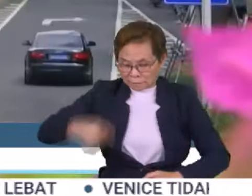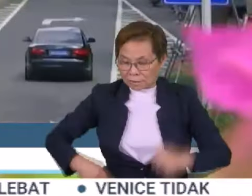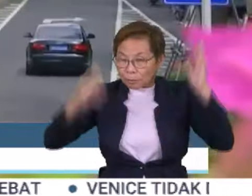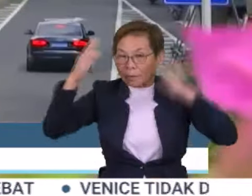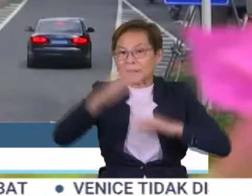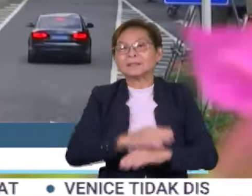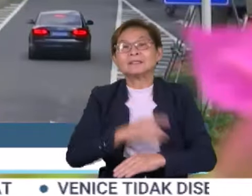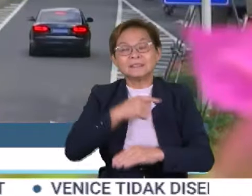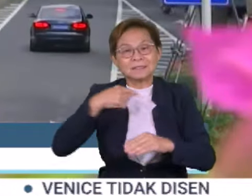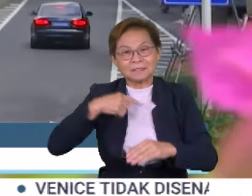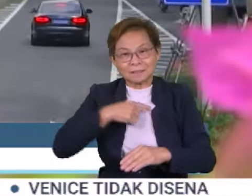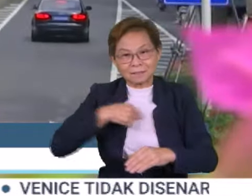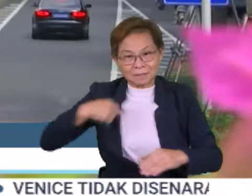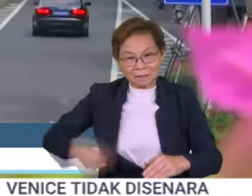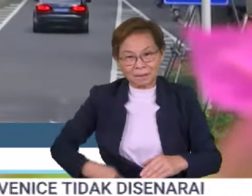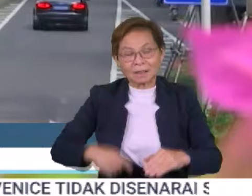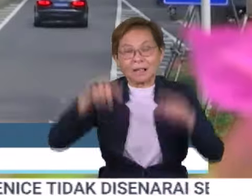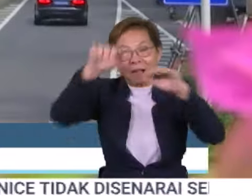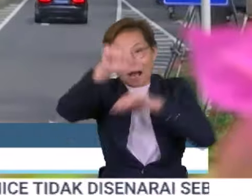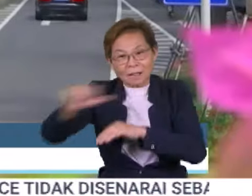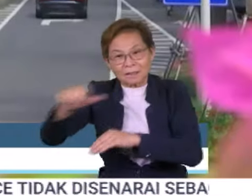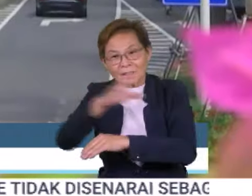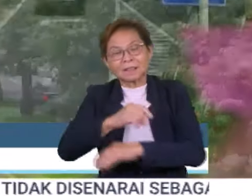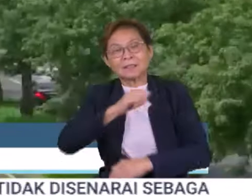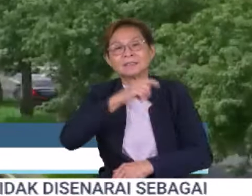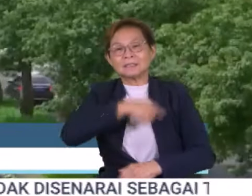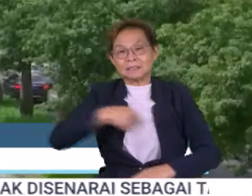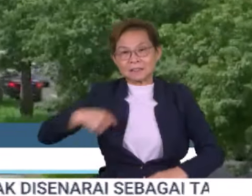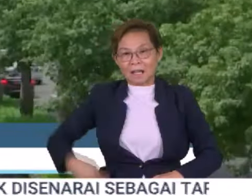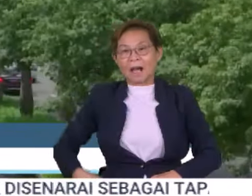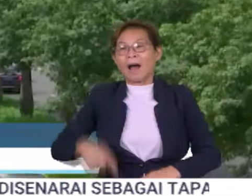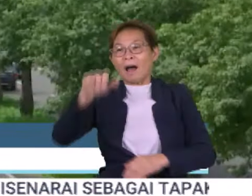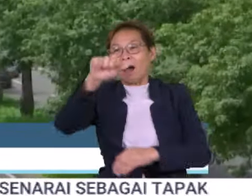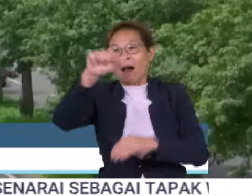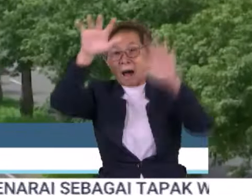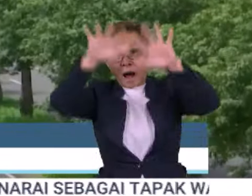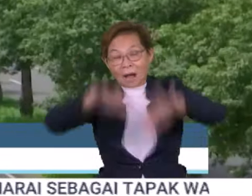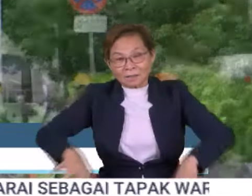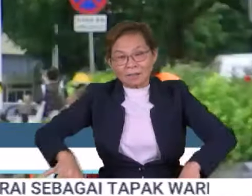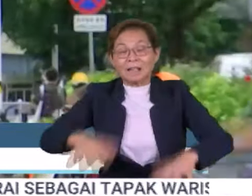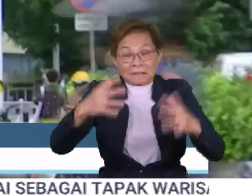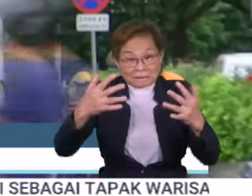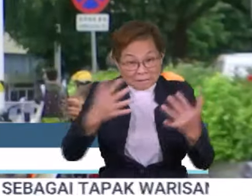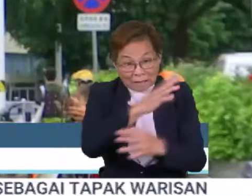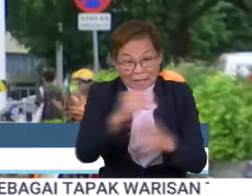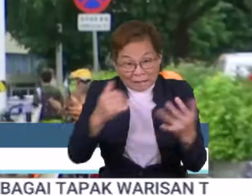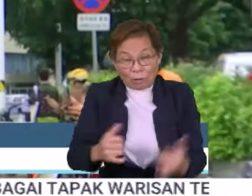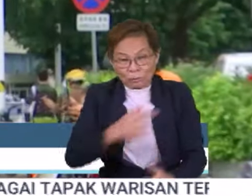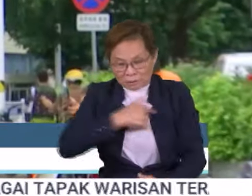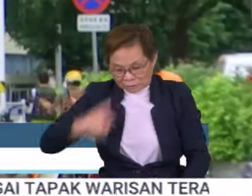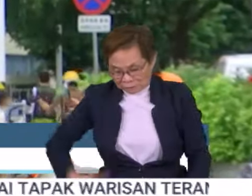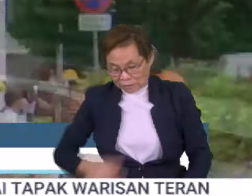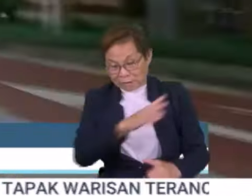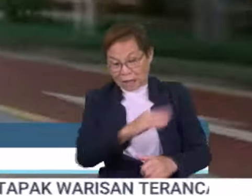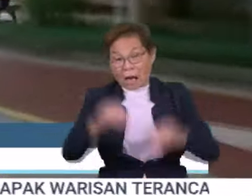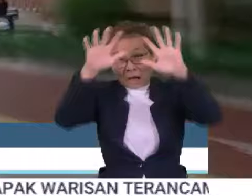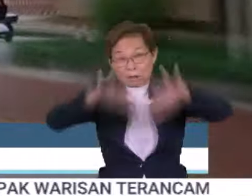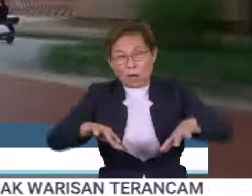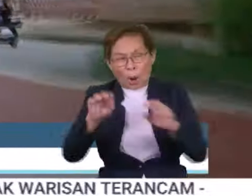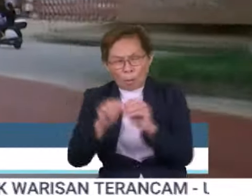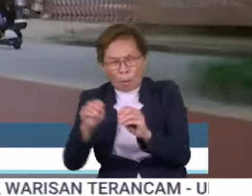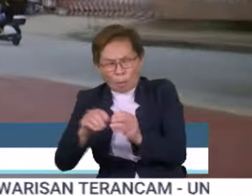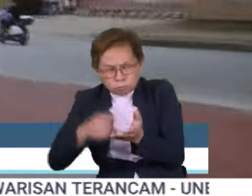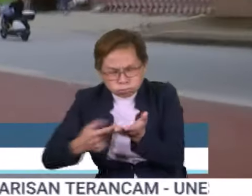China-ASEAN dan Perikatan Pengangkutan Multimod China-ASEAN KAMTA. Malah, kini, China dan ASEAN terus